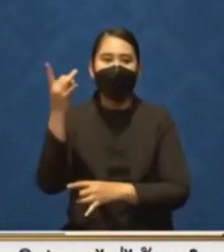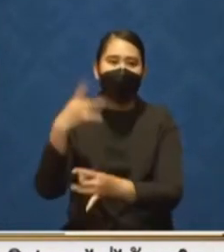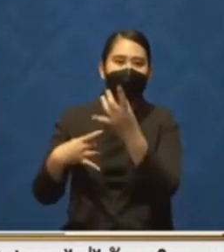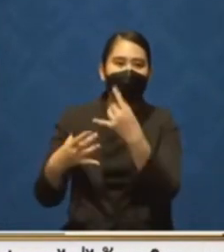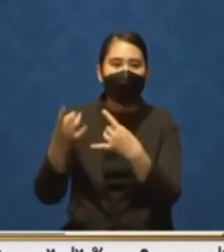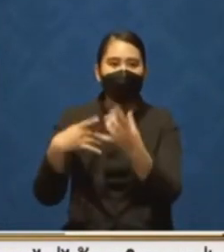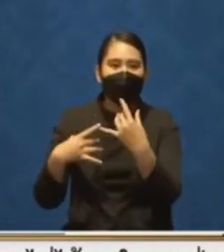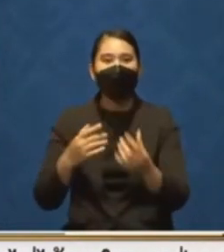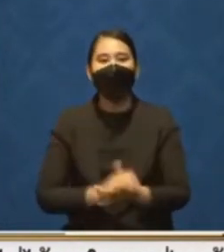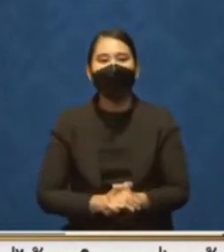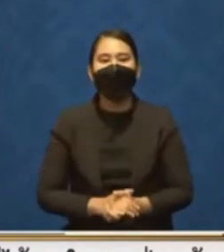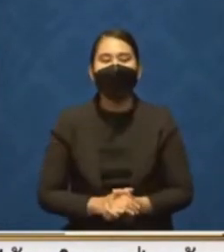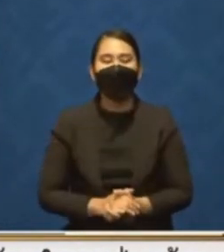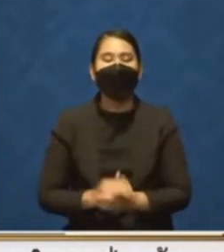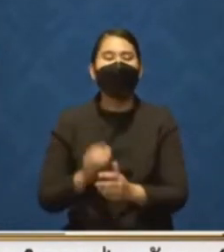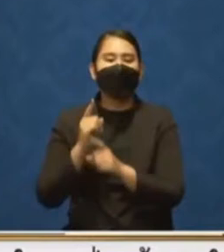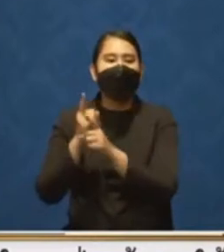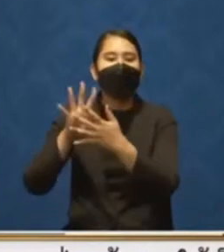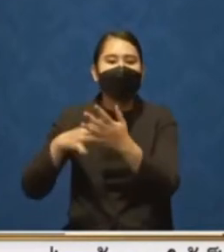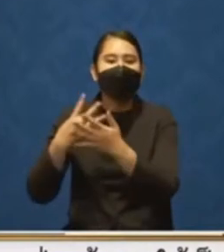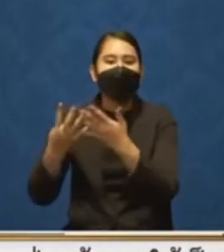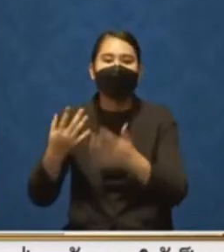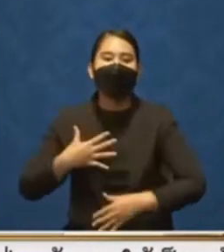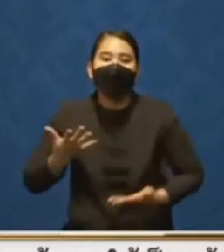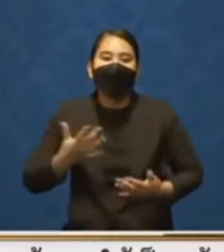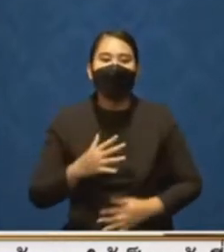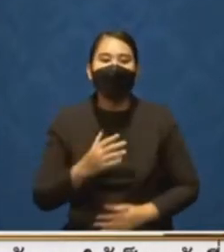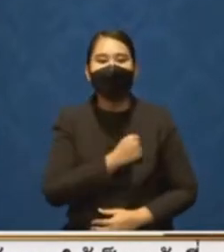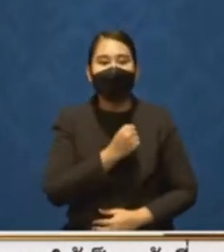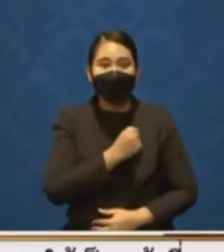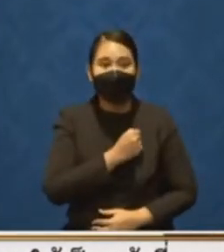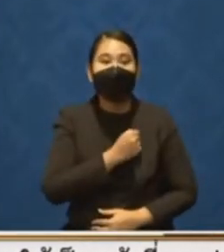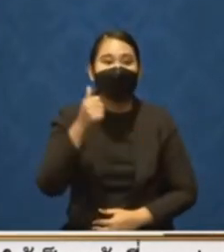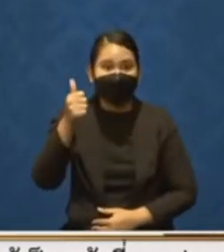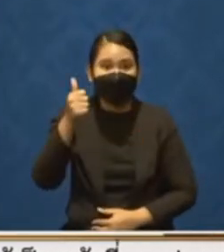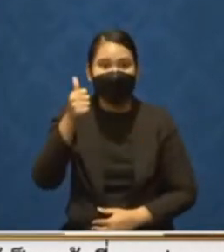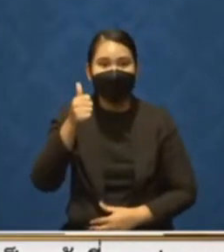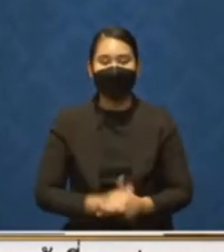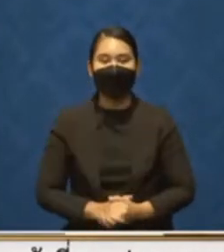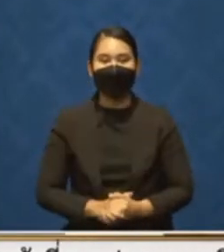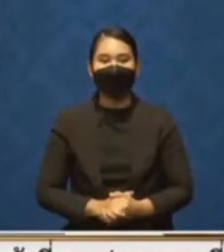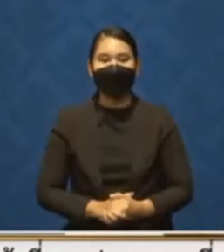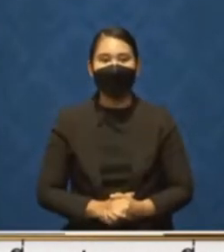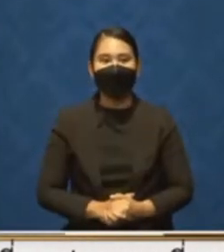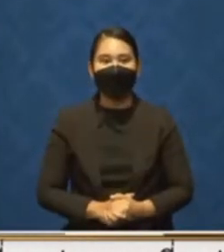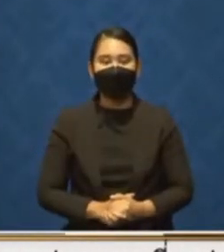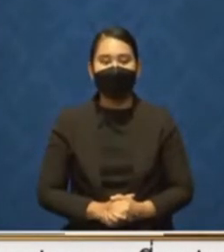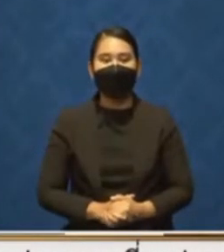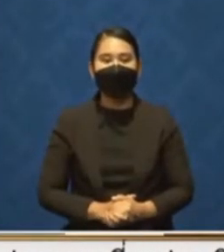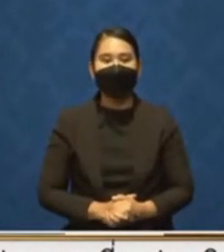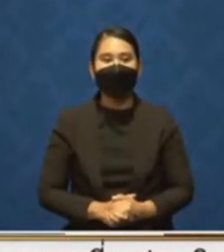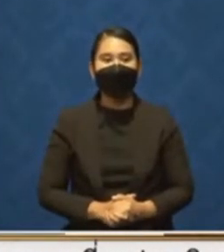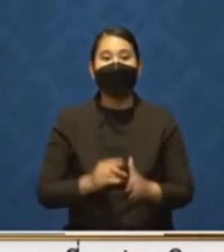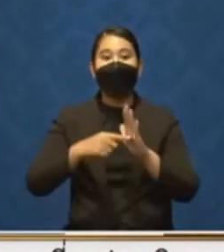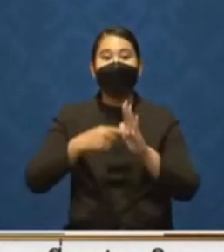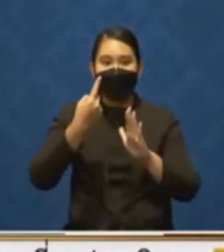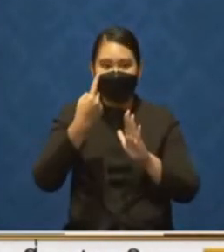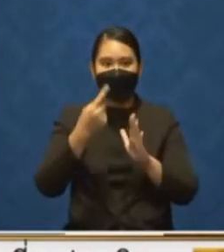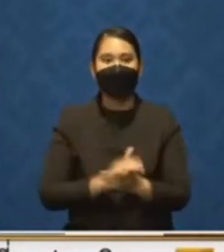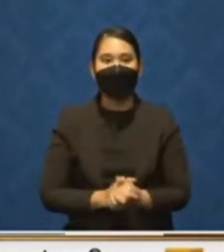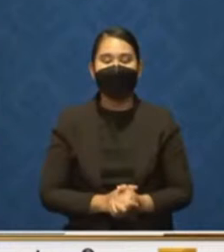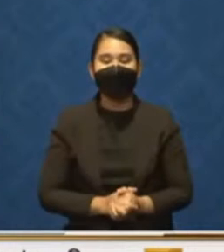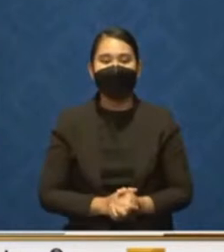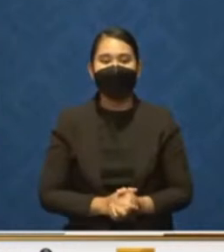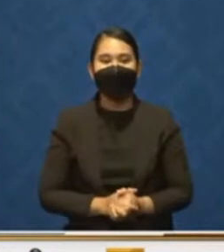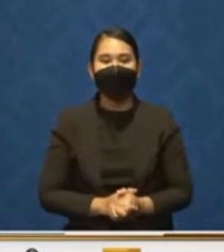ที่ท่านวางแผนไว้ก็ตามนะผมก็อยากจะทนได้อยู่ถึงเวลานี้นะครับเรื่องแรกนะครับเรื่อง